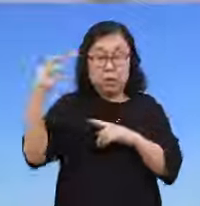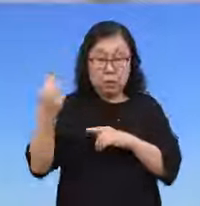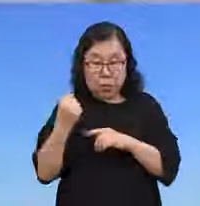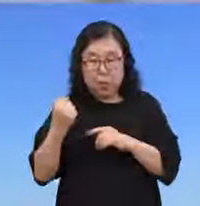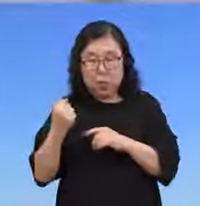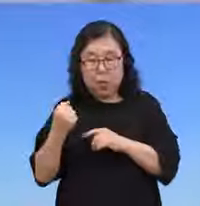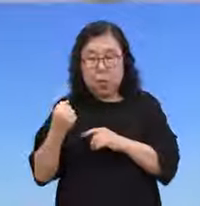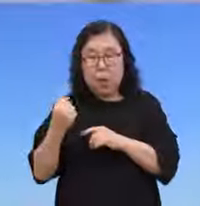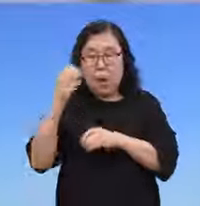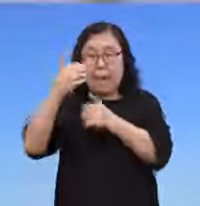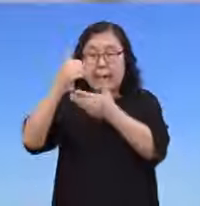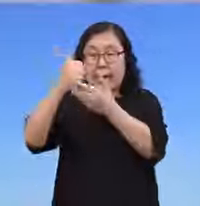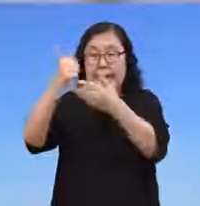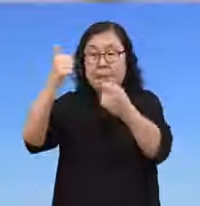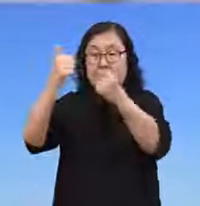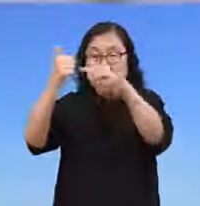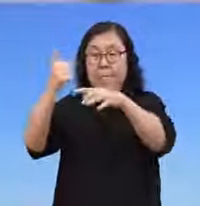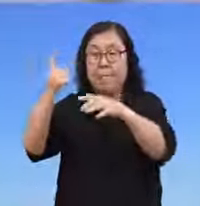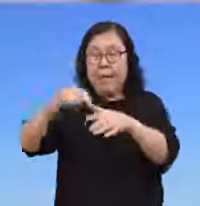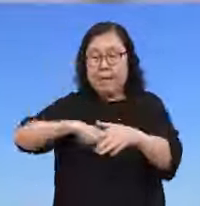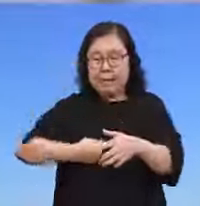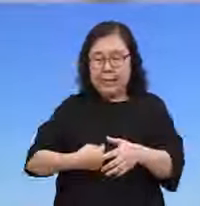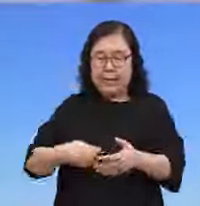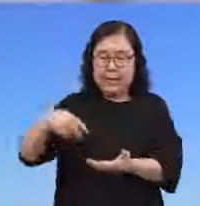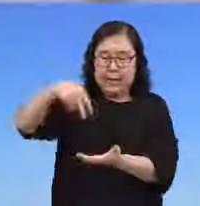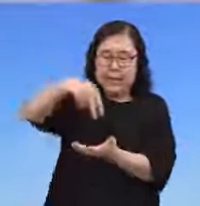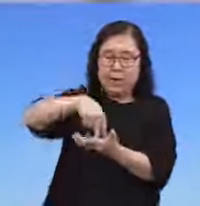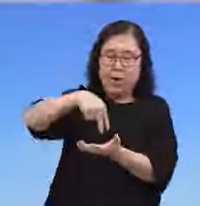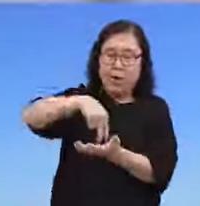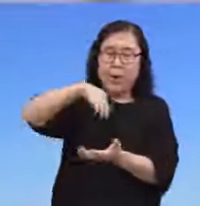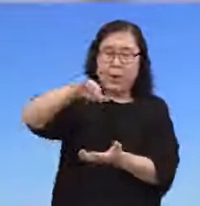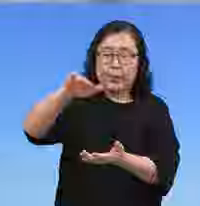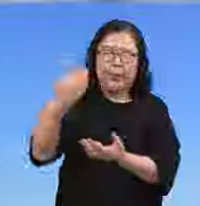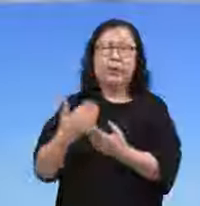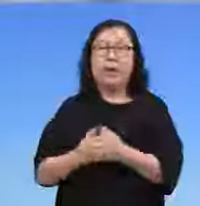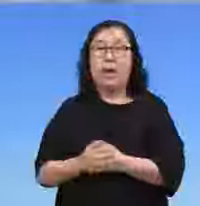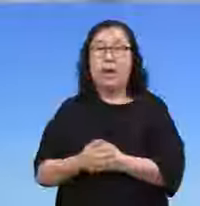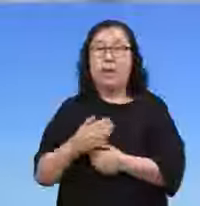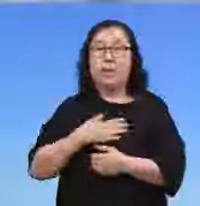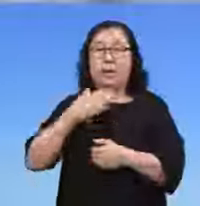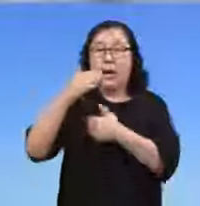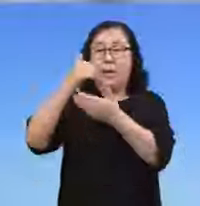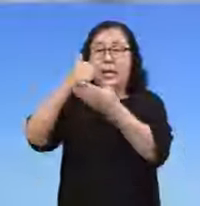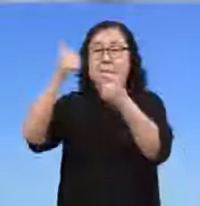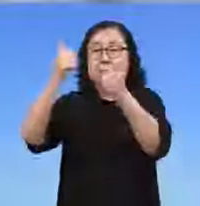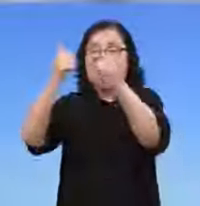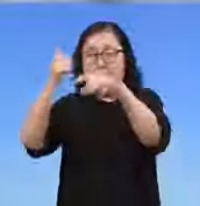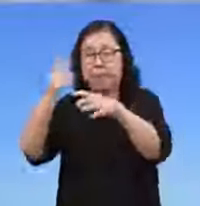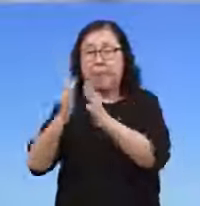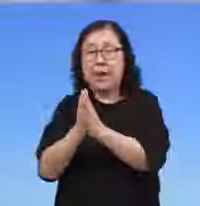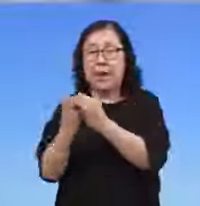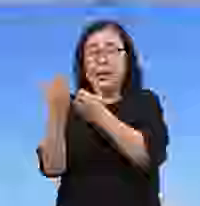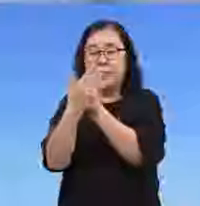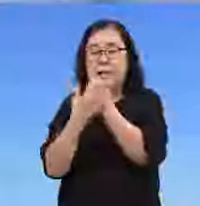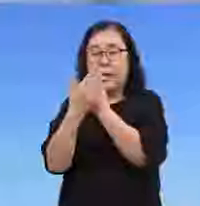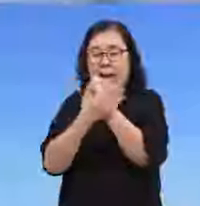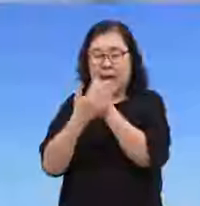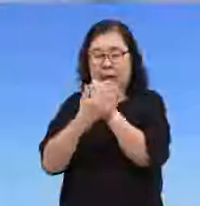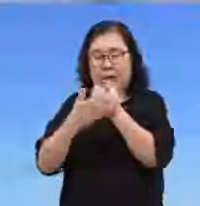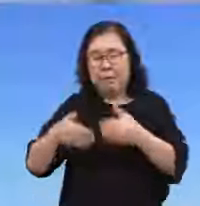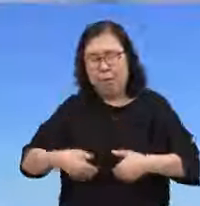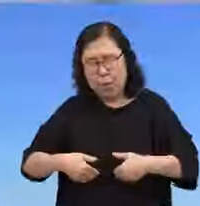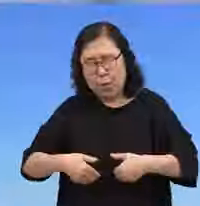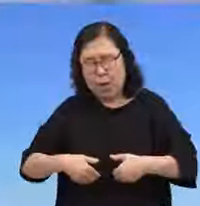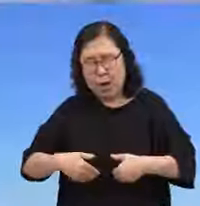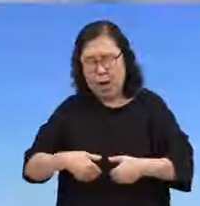하나님, 몰라서 사람들이 저를 어떻게 평가하는지 몰라도 저는 여전히 하나님 앞에 은혜가